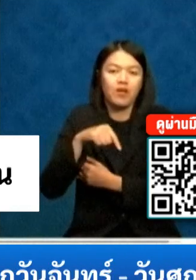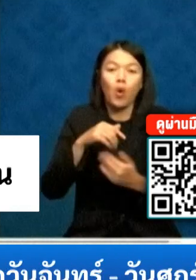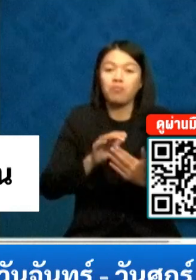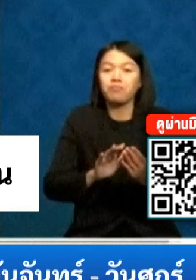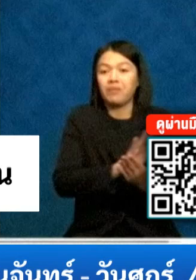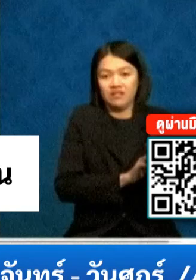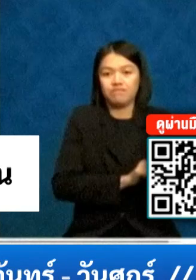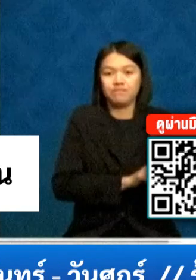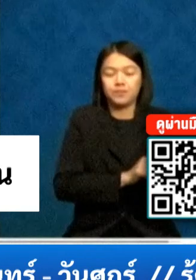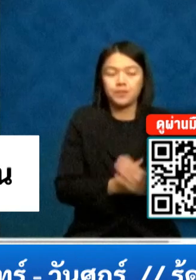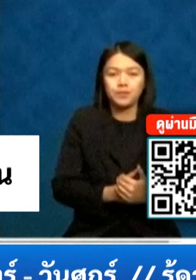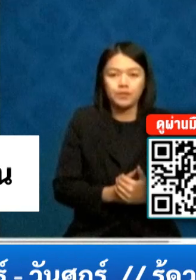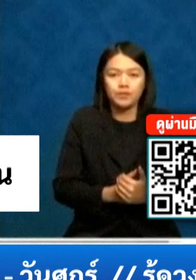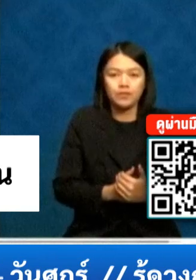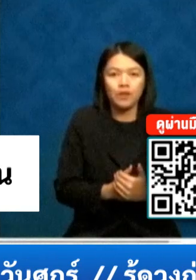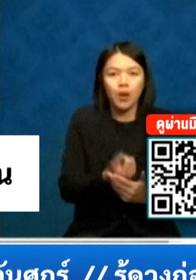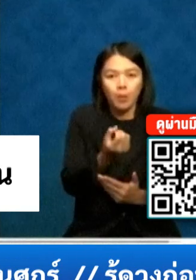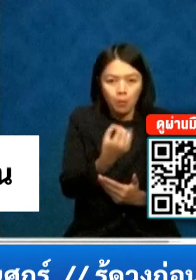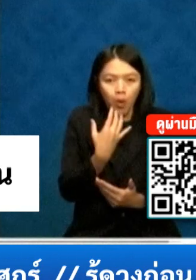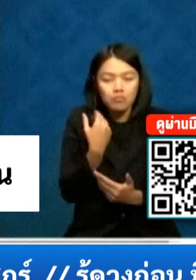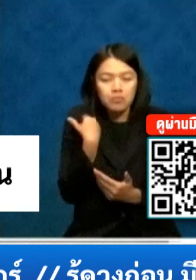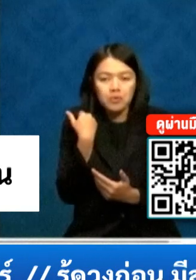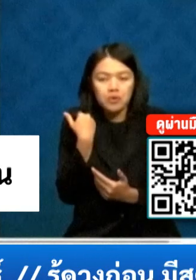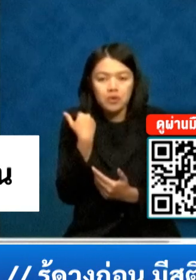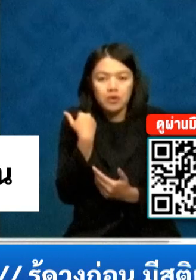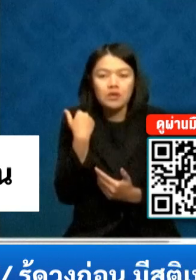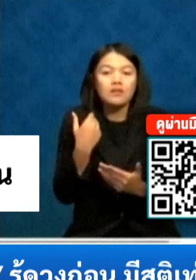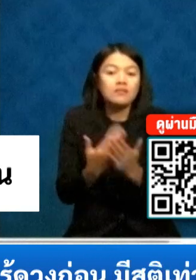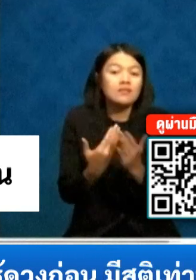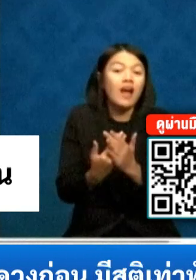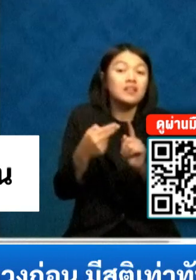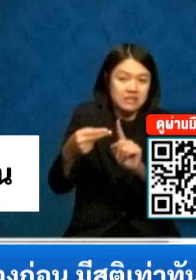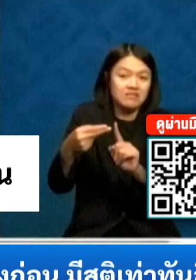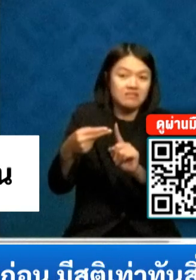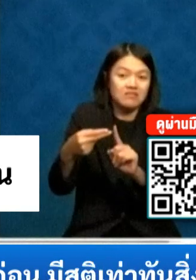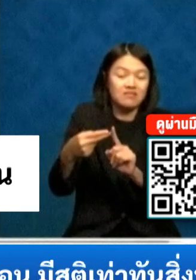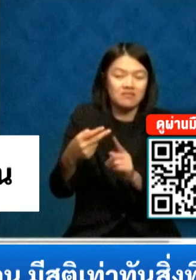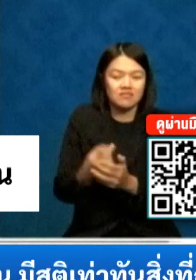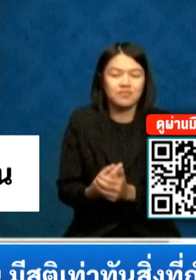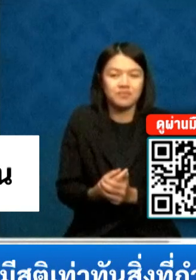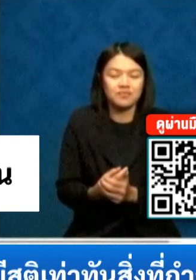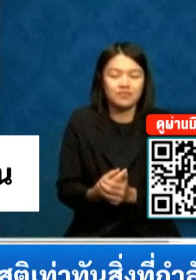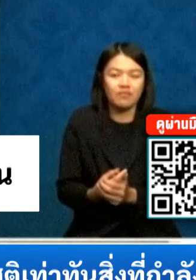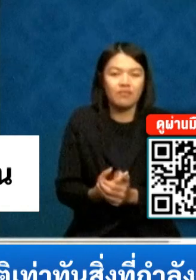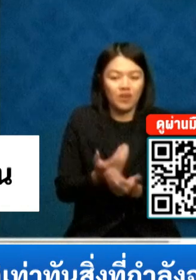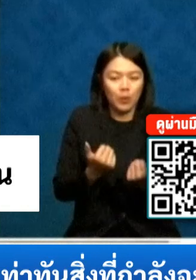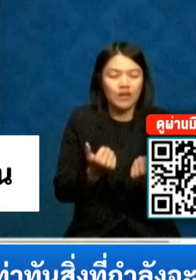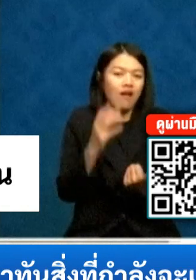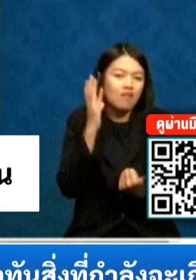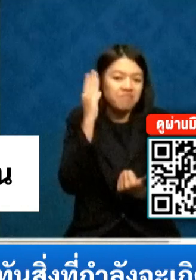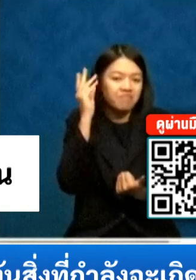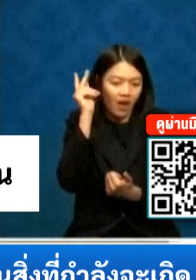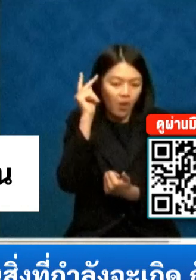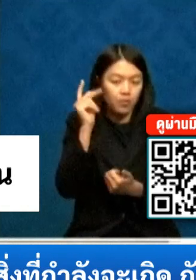ทศหรือที่บางคนได้พูดไปบ้างแล้วคือที่ต้นวอลเล็ตแต่วันนี้ผมทราบข่าวว่